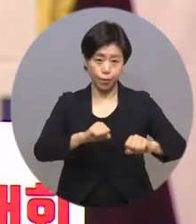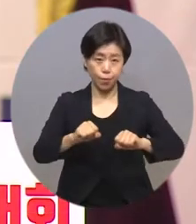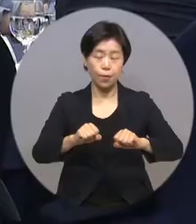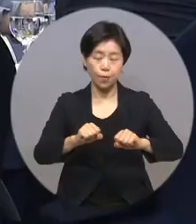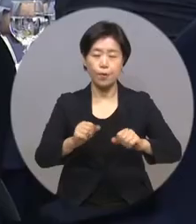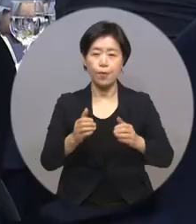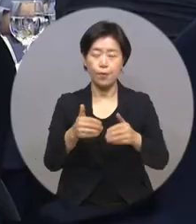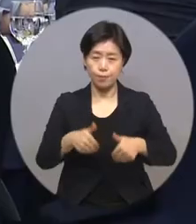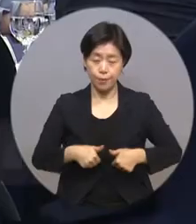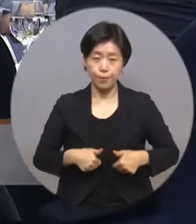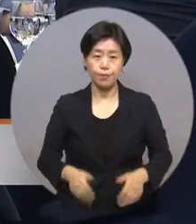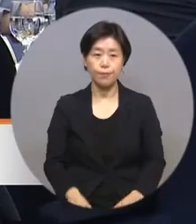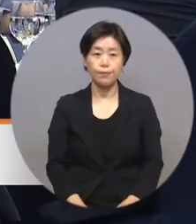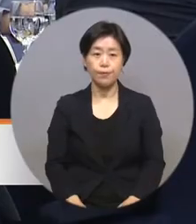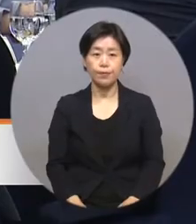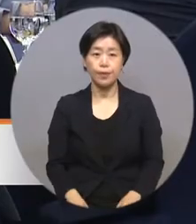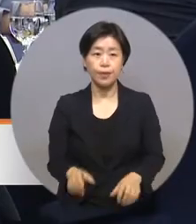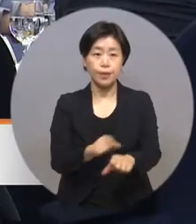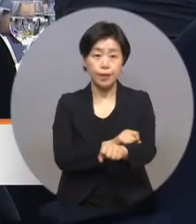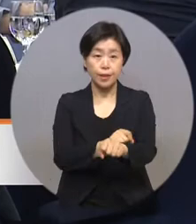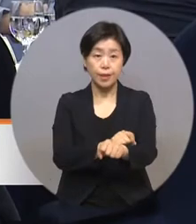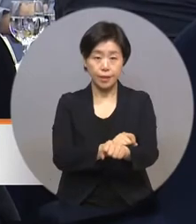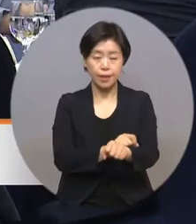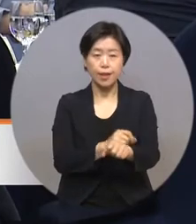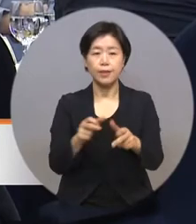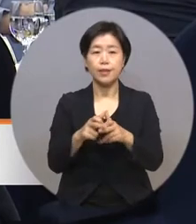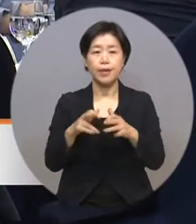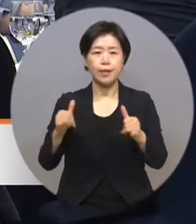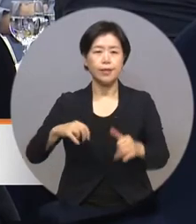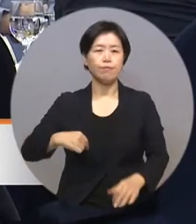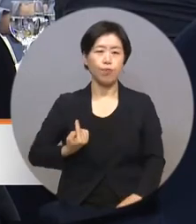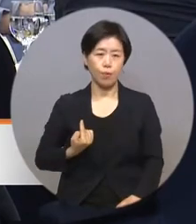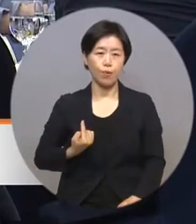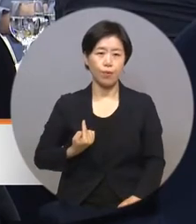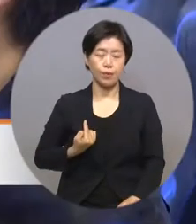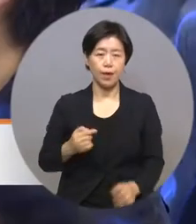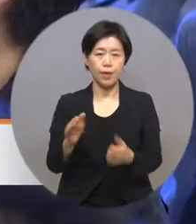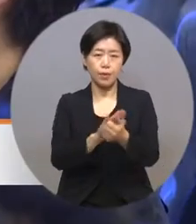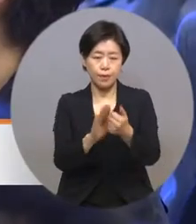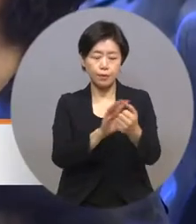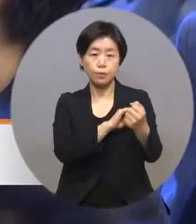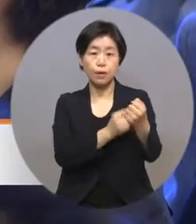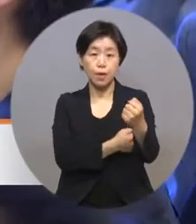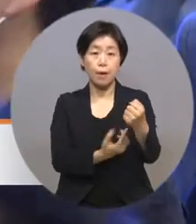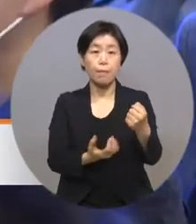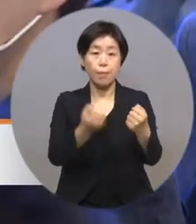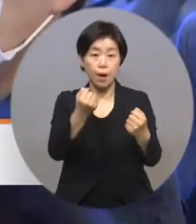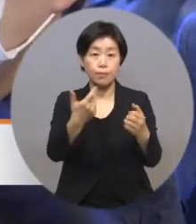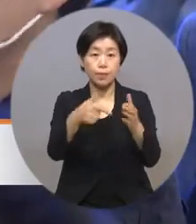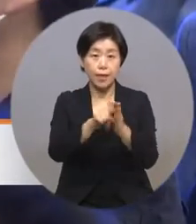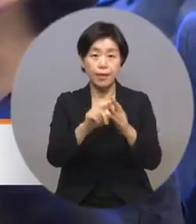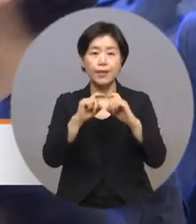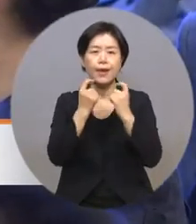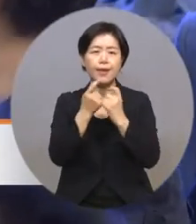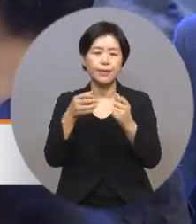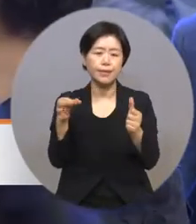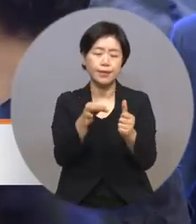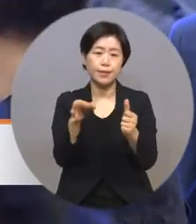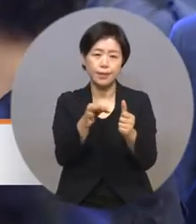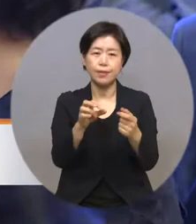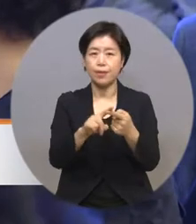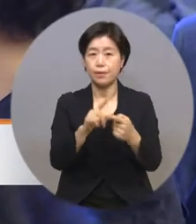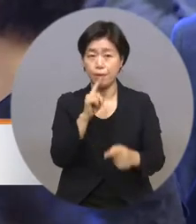합니다. 특히 장애인 당사자의 서비스 선택권을 보장하기 위한 장애인 개인 예산제 도입을